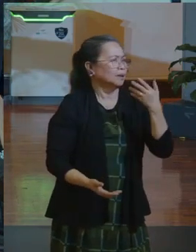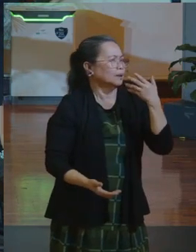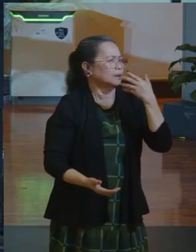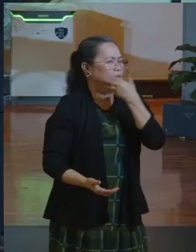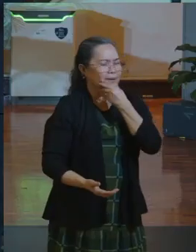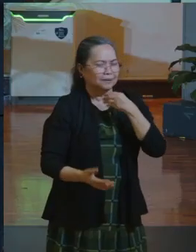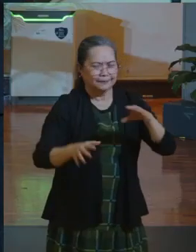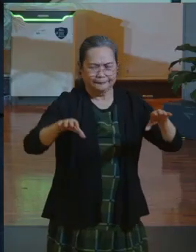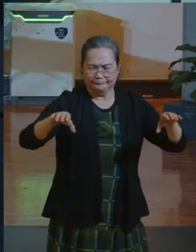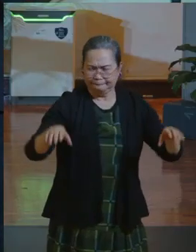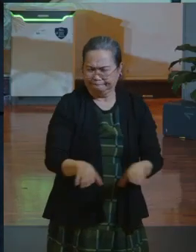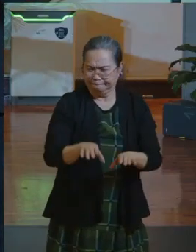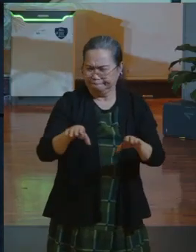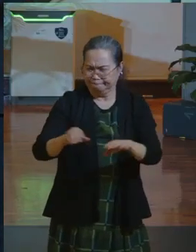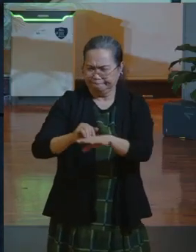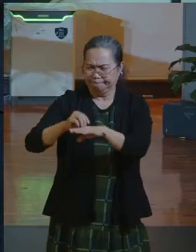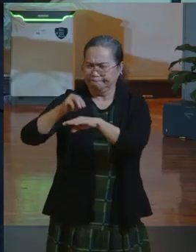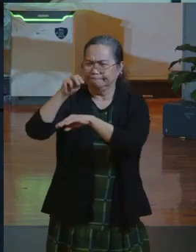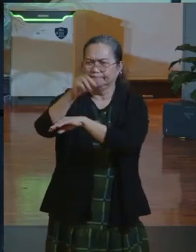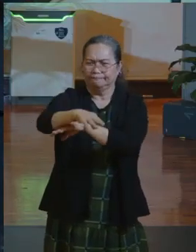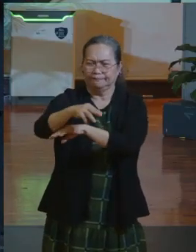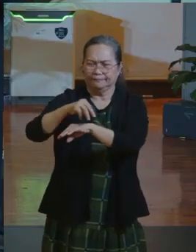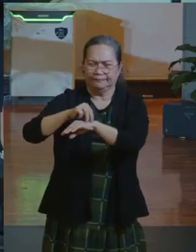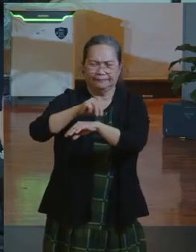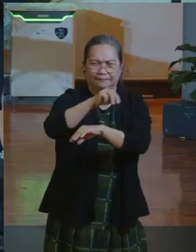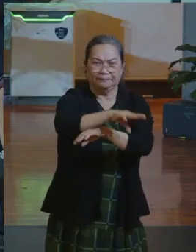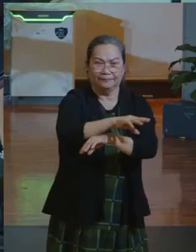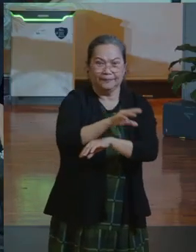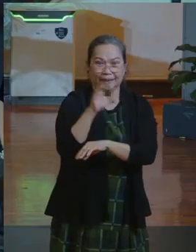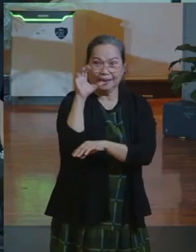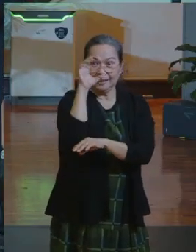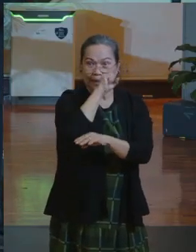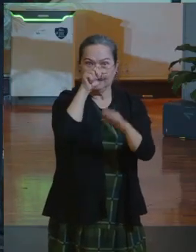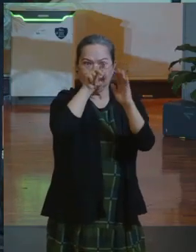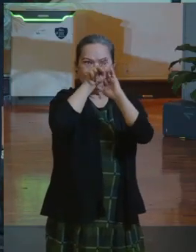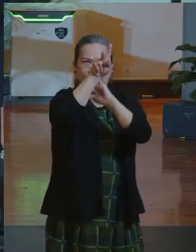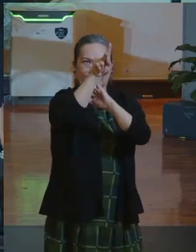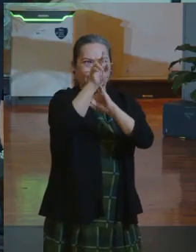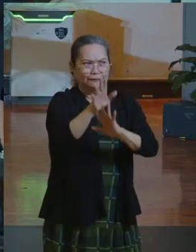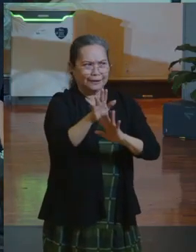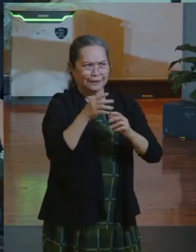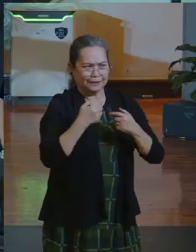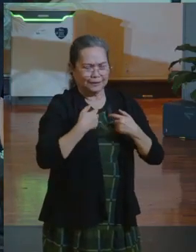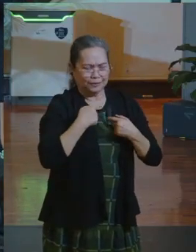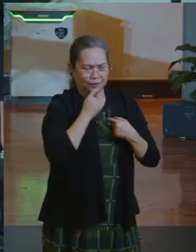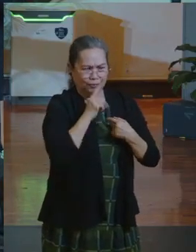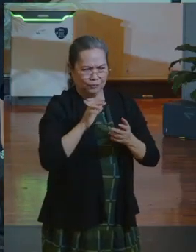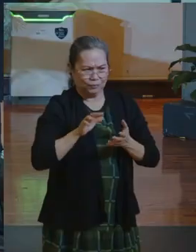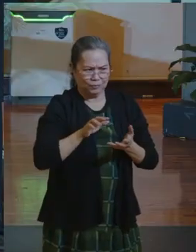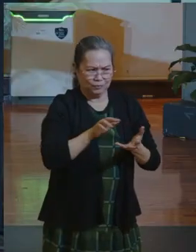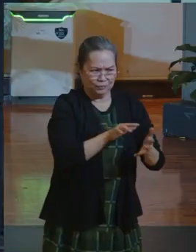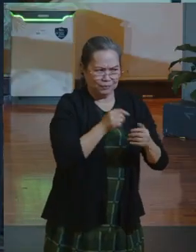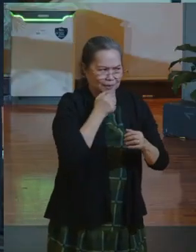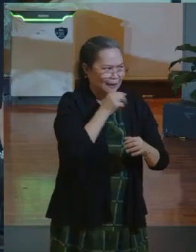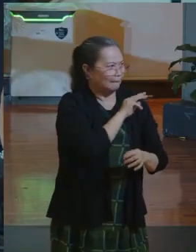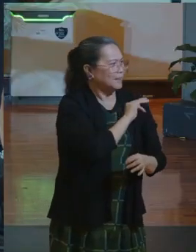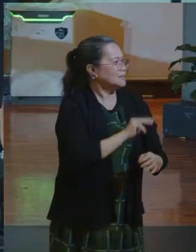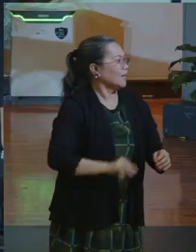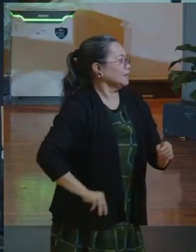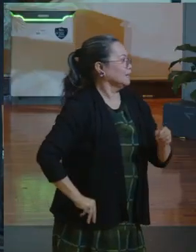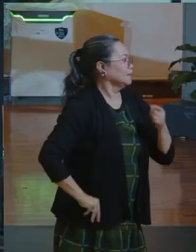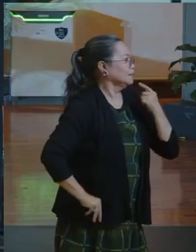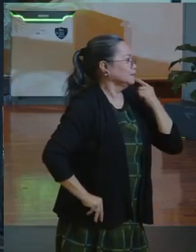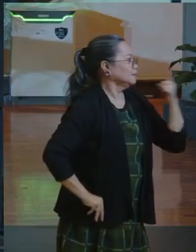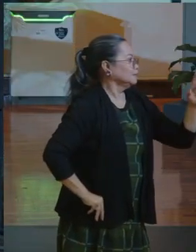gawain ay kinulaan ng mga propeta na gagawin ng Mesiyas